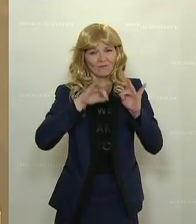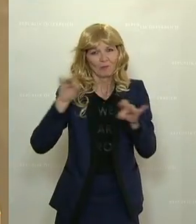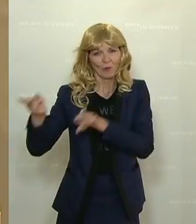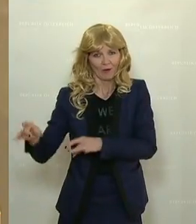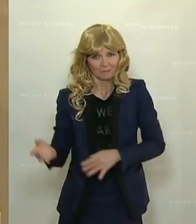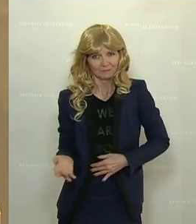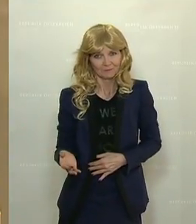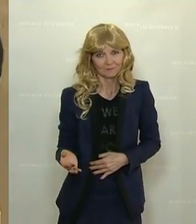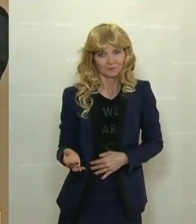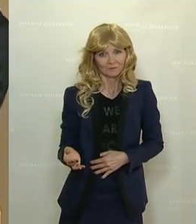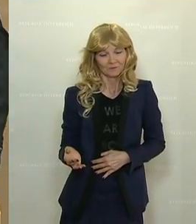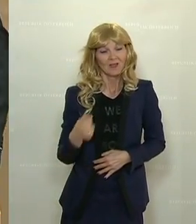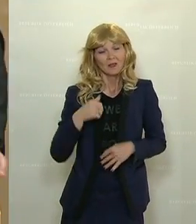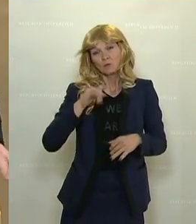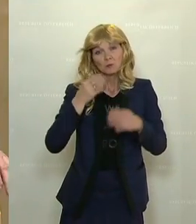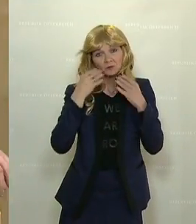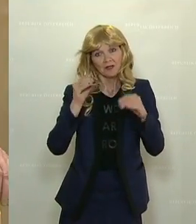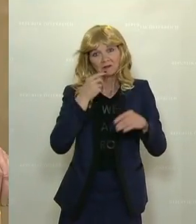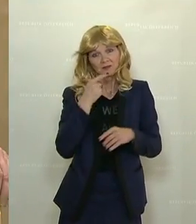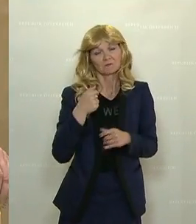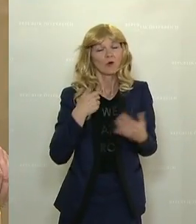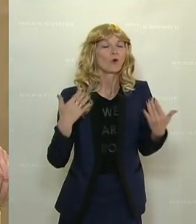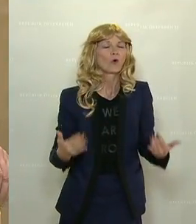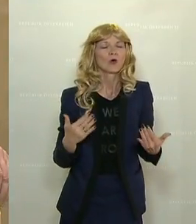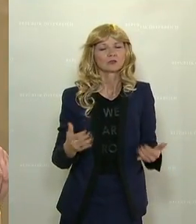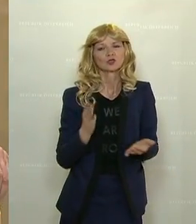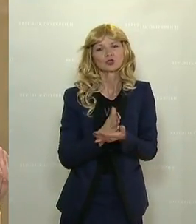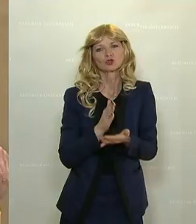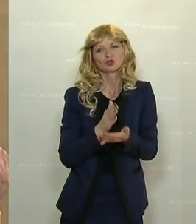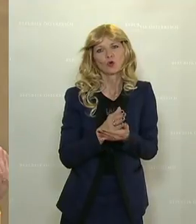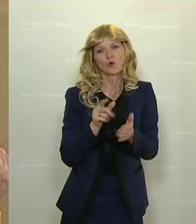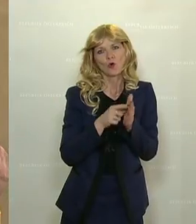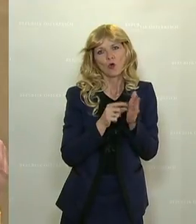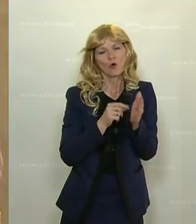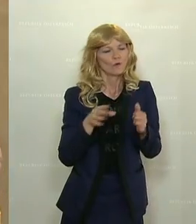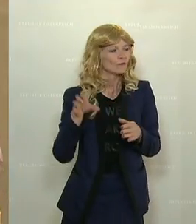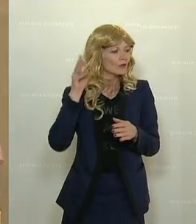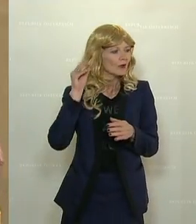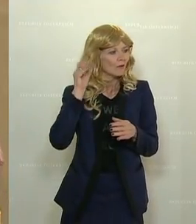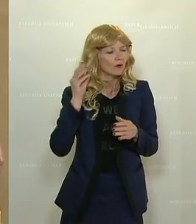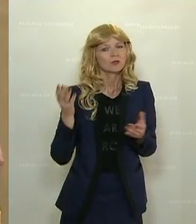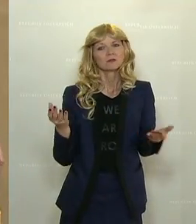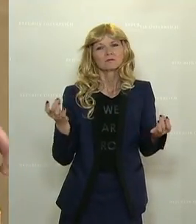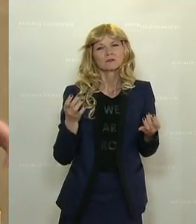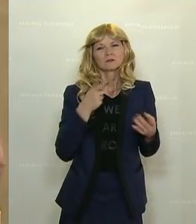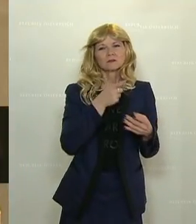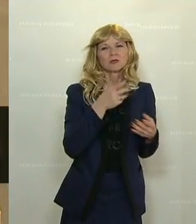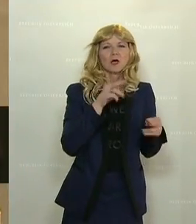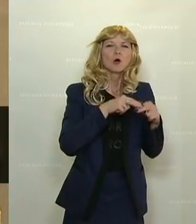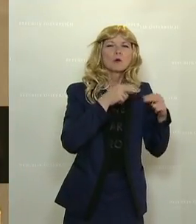ich sage es da ganz ehrlich, auch wenn es man heute schon ein paar Mal gehört haben, anstatt dass sich der Bundeskanzler an der